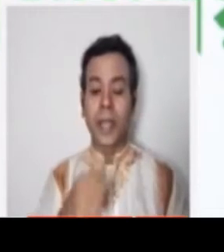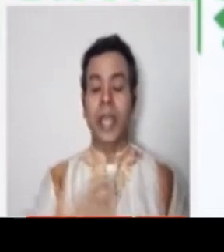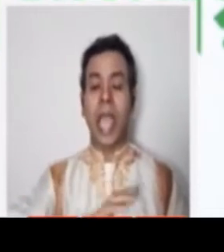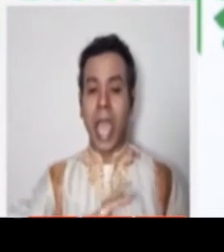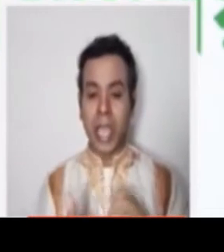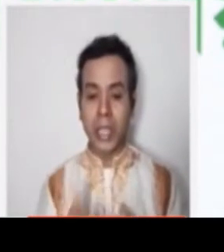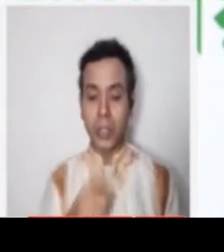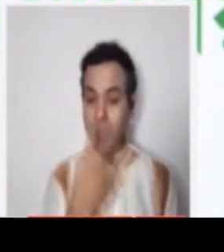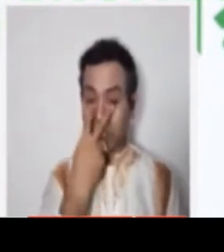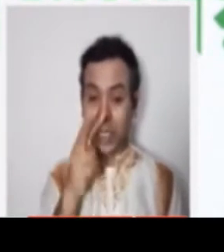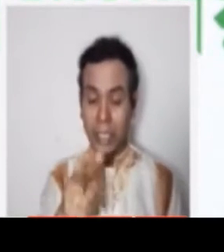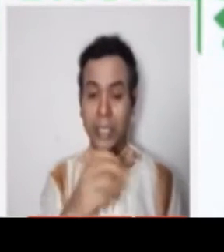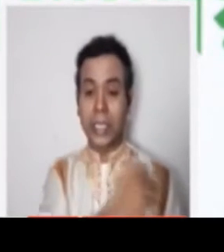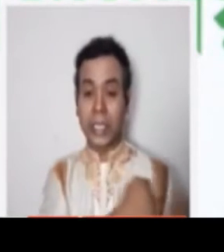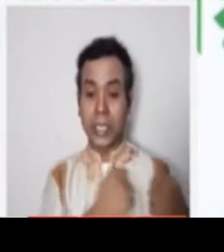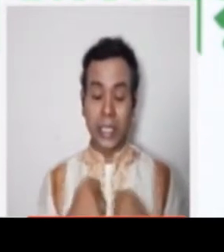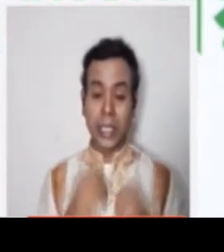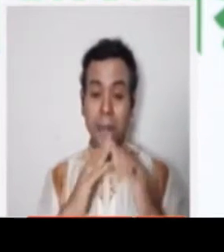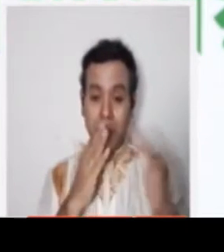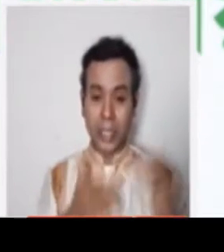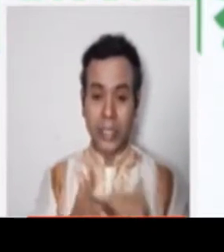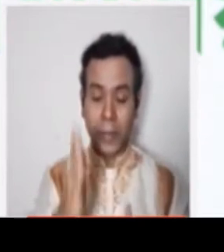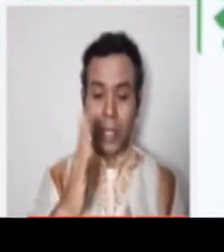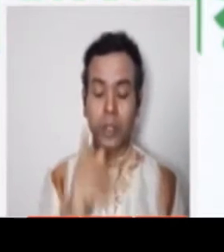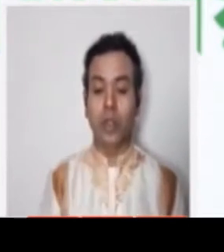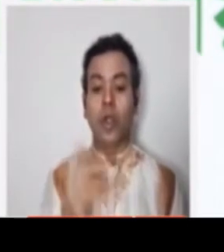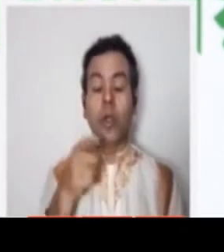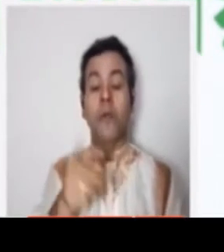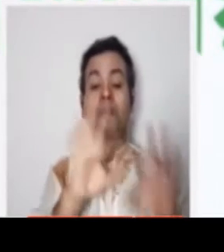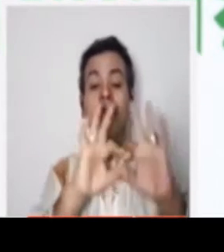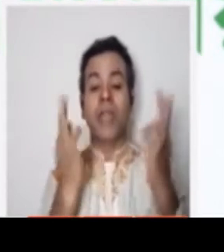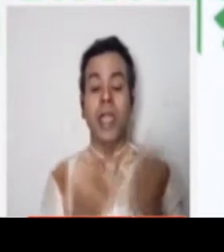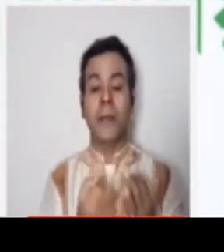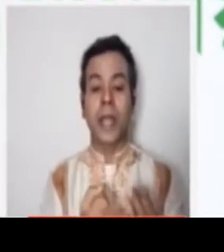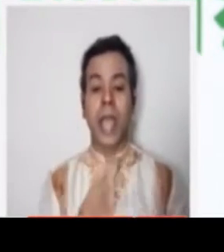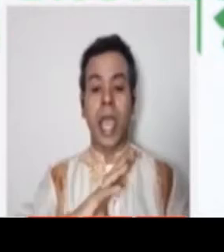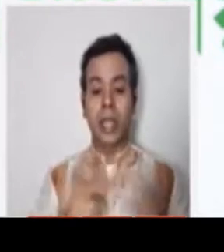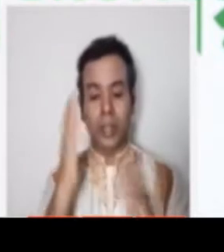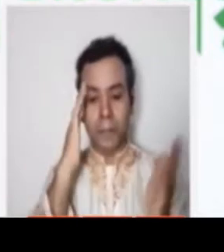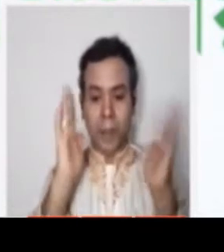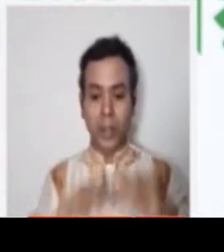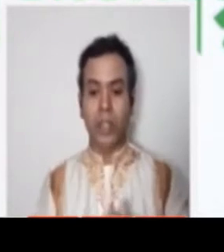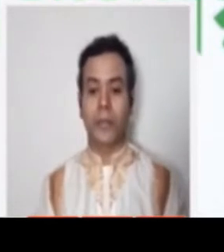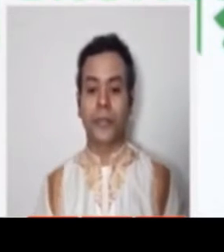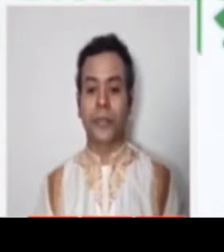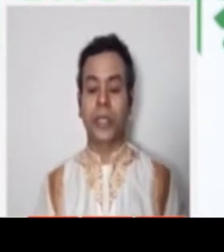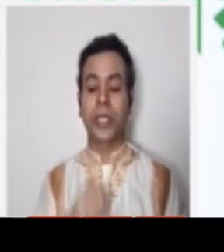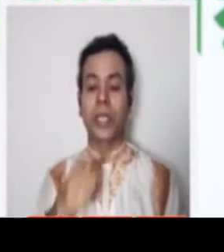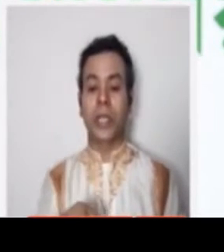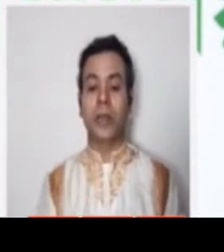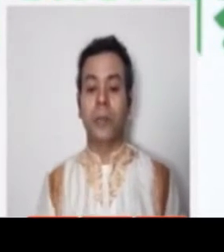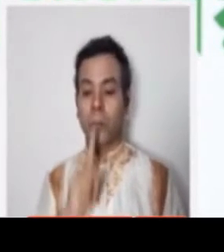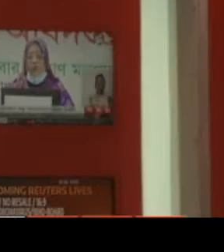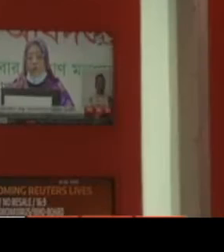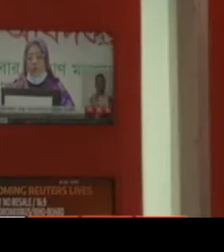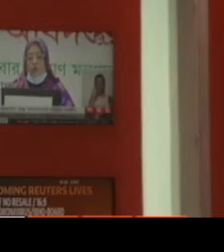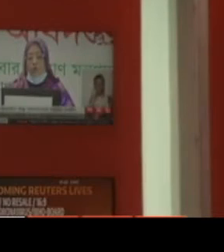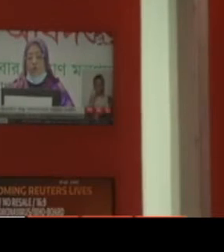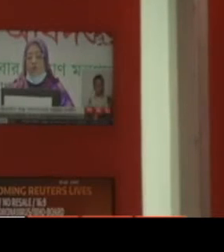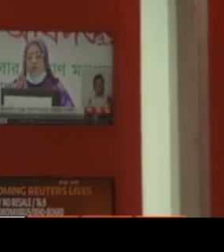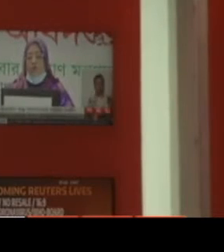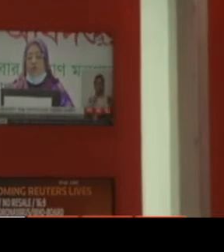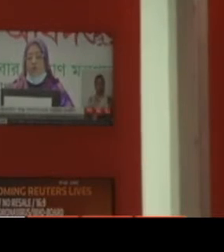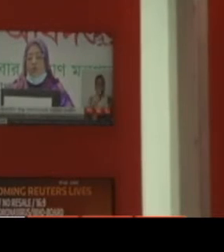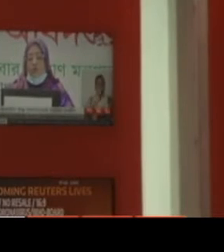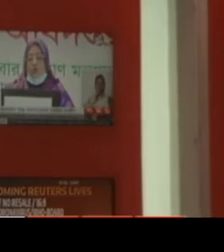40 ঊর্ধ্ব 2 জন, 50 ঊর্ধ্ব 5 জন, 60 ঊর্ধ্ব 6 জন, 70 ঊর্ধ্ব 2 জন এবং 81 থেকে 90 বছর বয়সী 1 জন রয়েছেন। 15 জন মারা গেছেন হাসপাতালে,